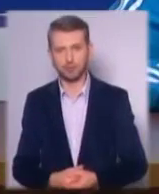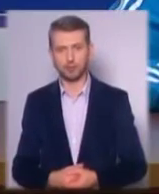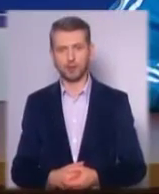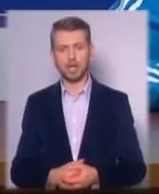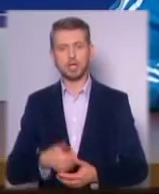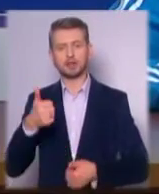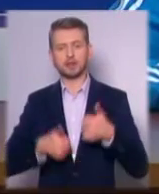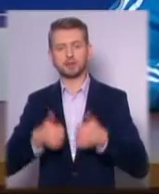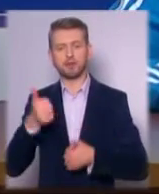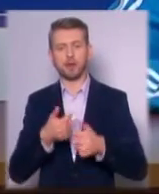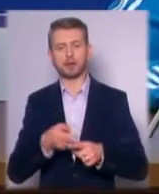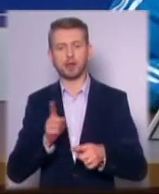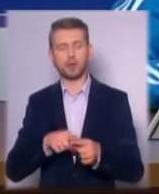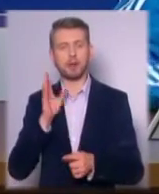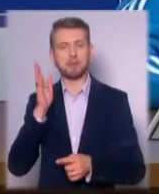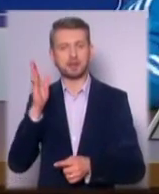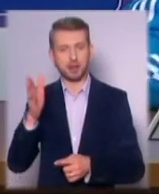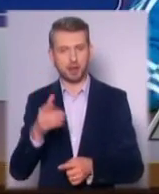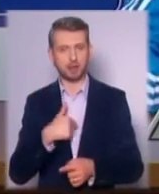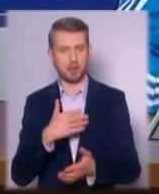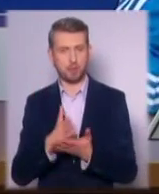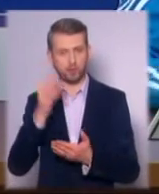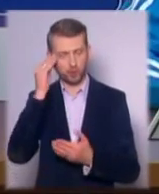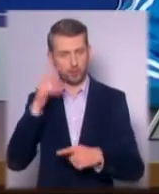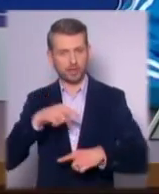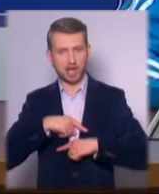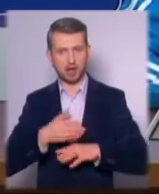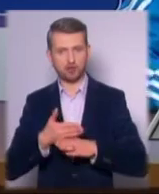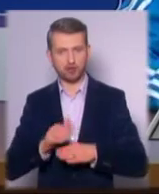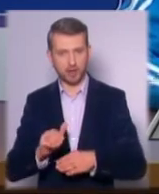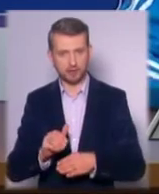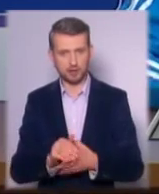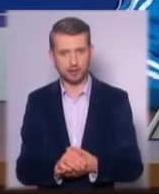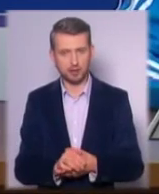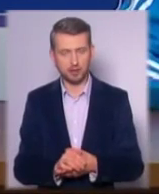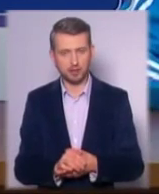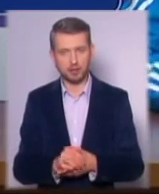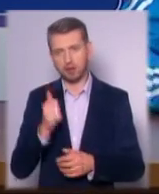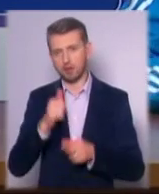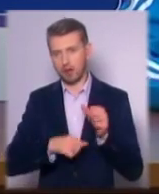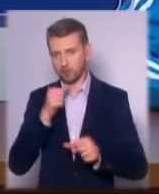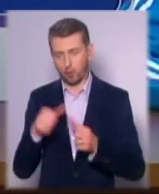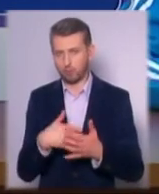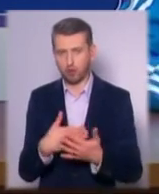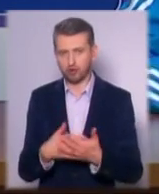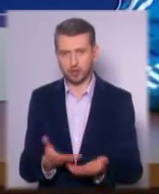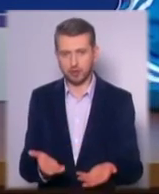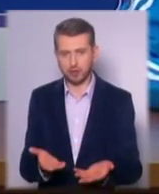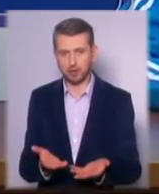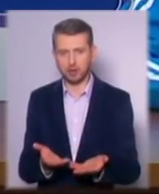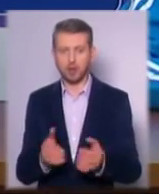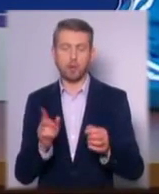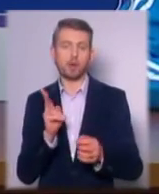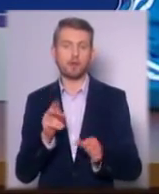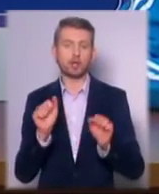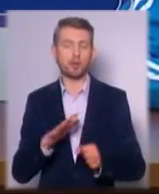Соревнування, які нам предстоять, я маю до фінальної частини. Це ж не кожен рік, і кого-то, може бути, раз в житті